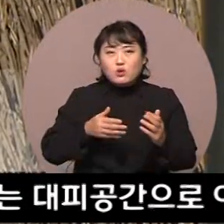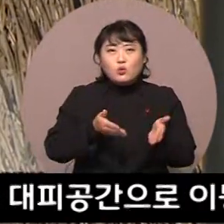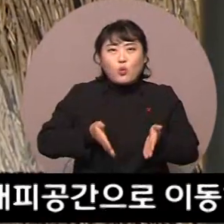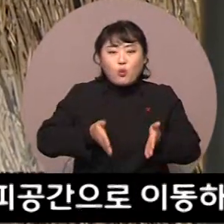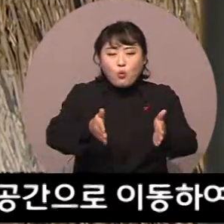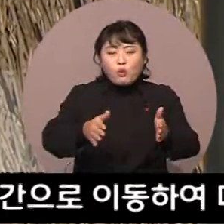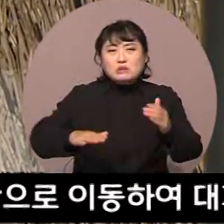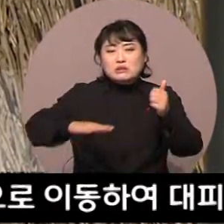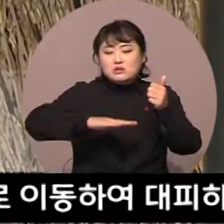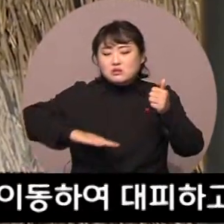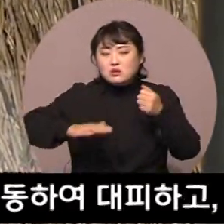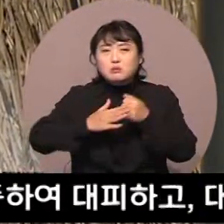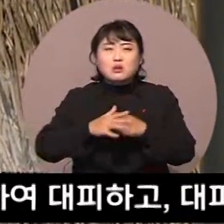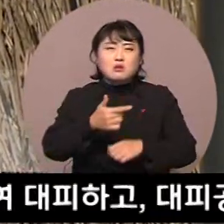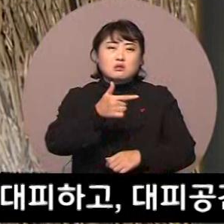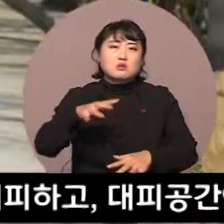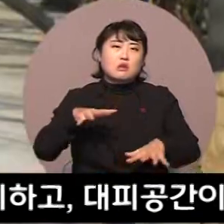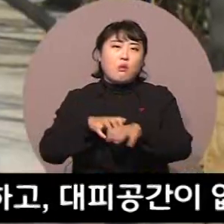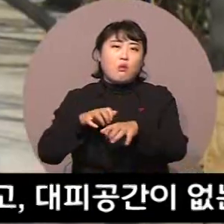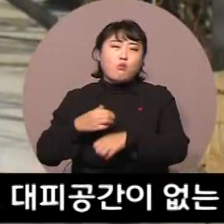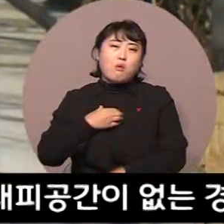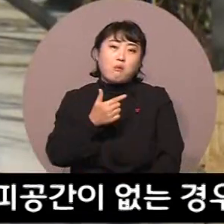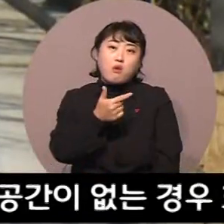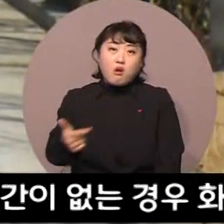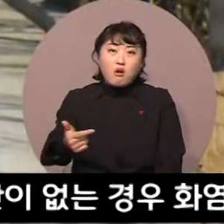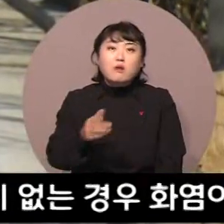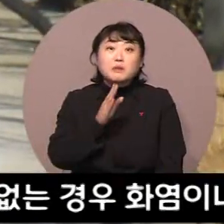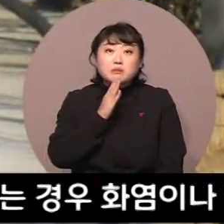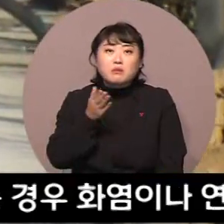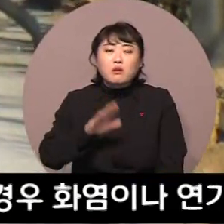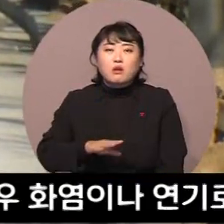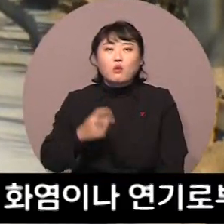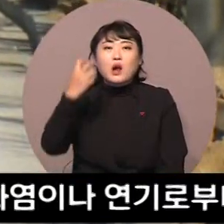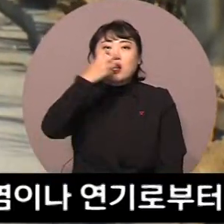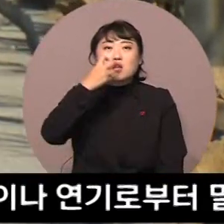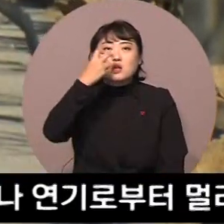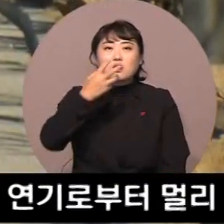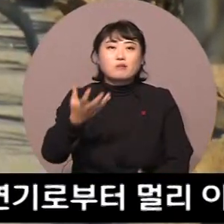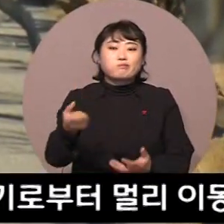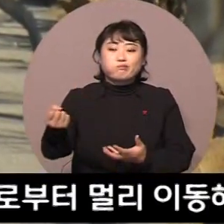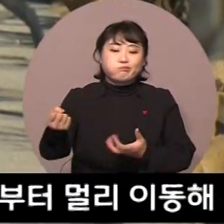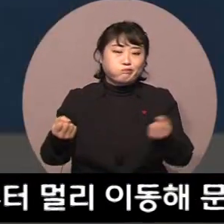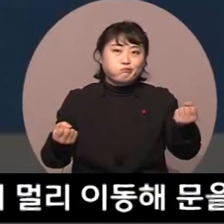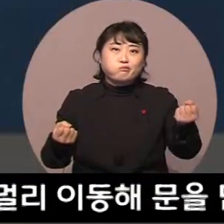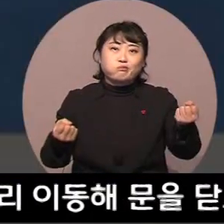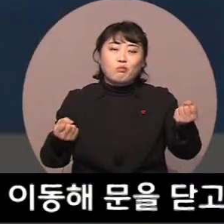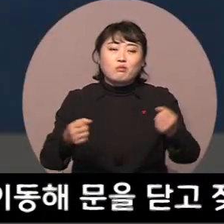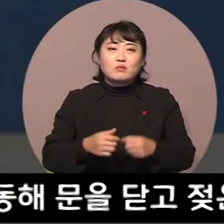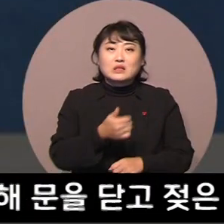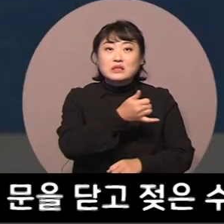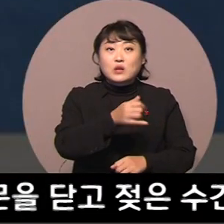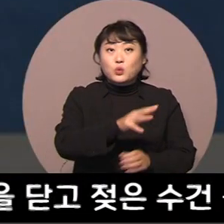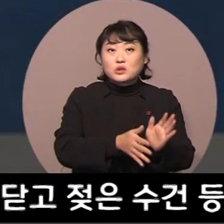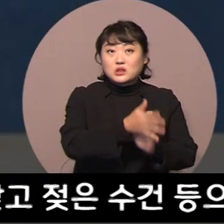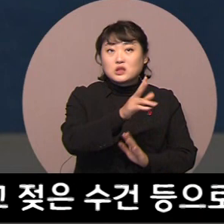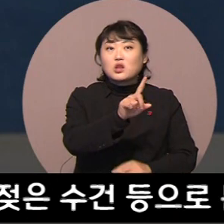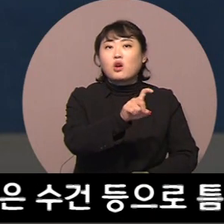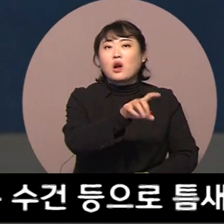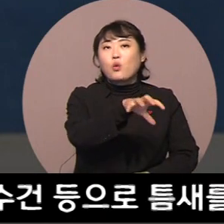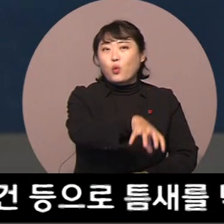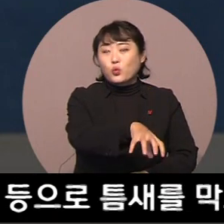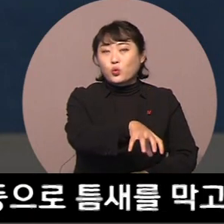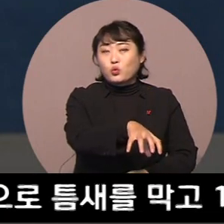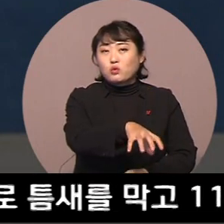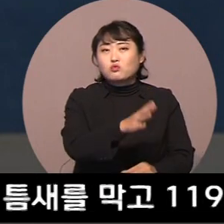대형사고 발생 가능성이 크지만 시설 관리 주체는 제각각입니다 세종시 교량 곳